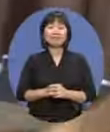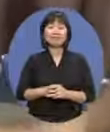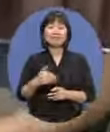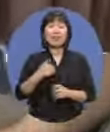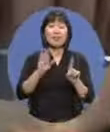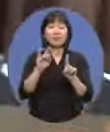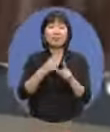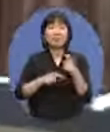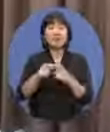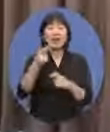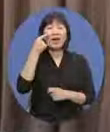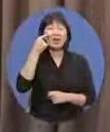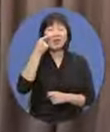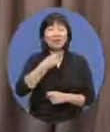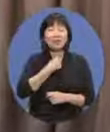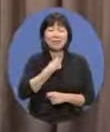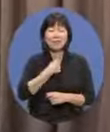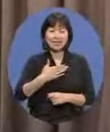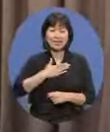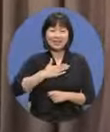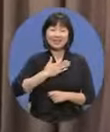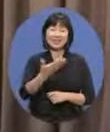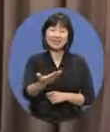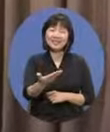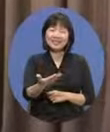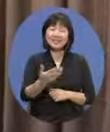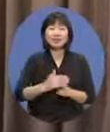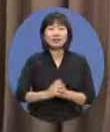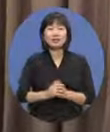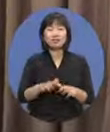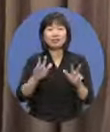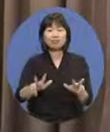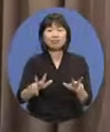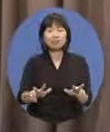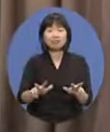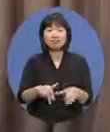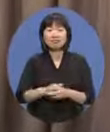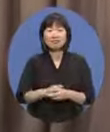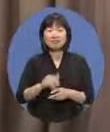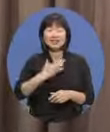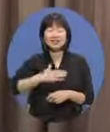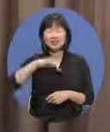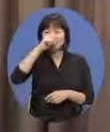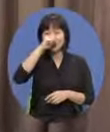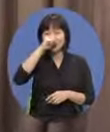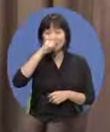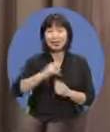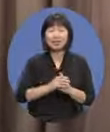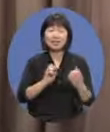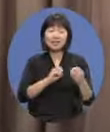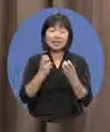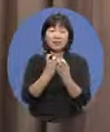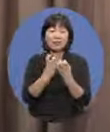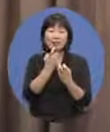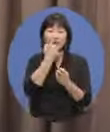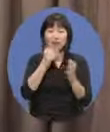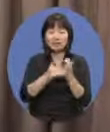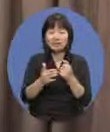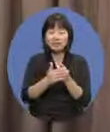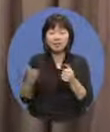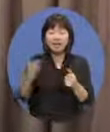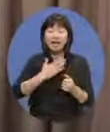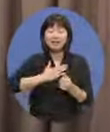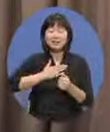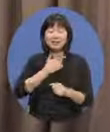나 한 번만 더 가자. 나는 당신이 지금 기분 좋게 대화법을 배워서 나는 기분이